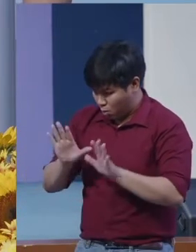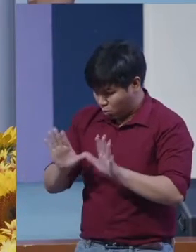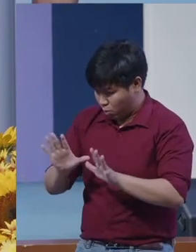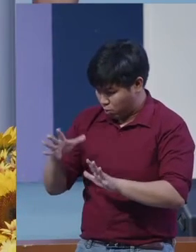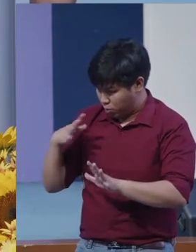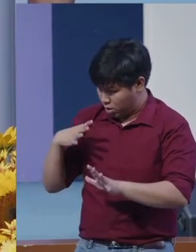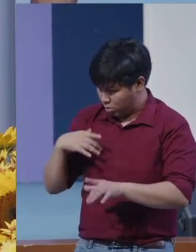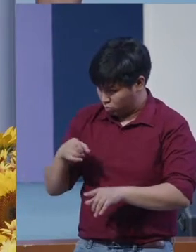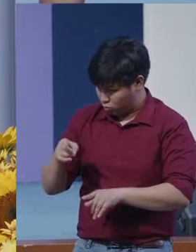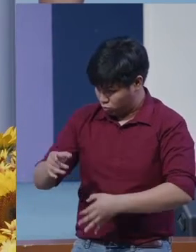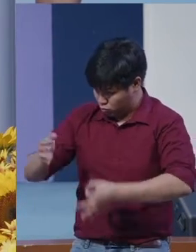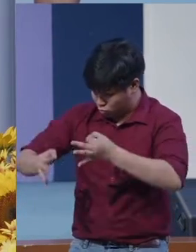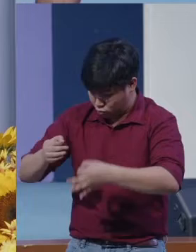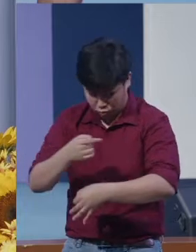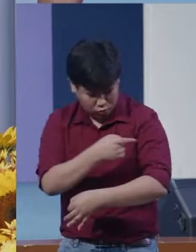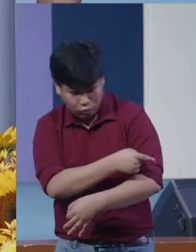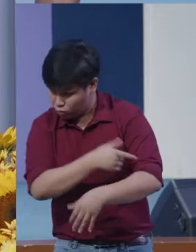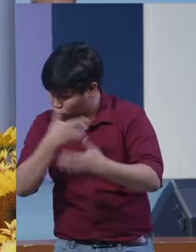isa't isa.